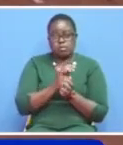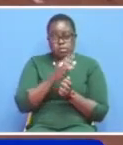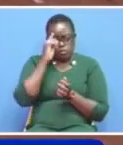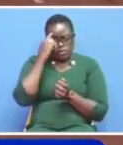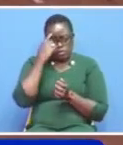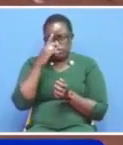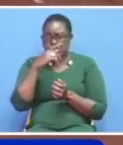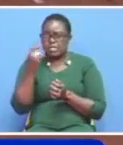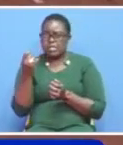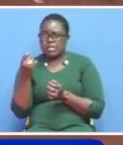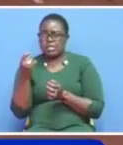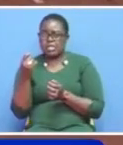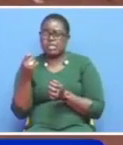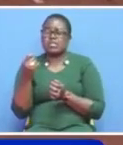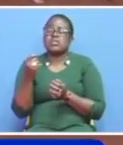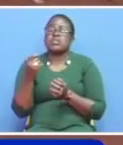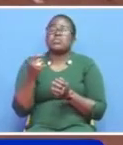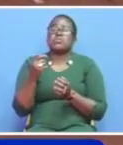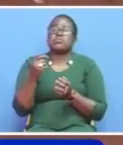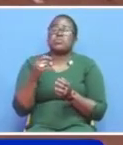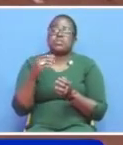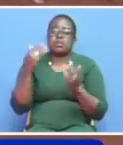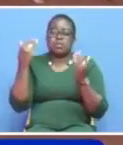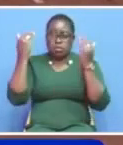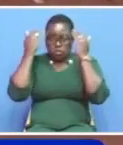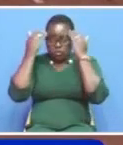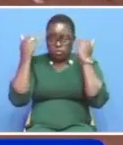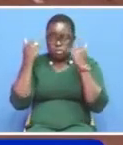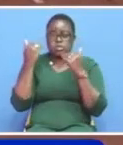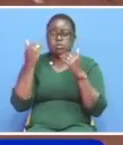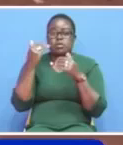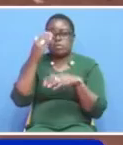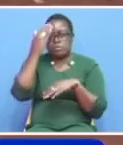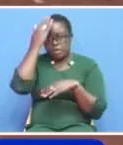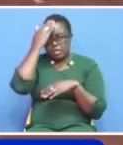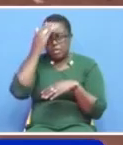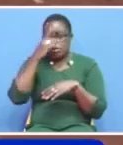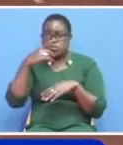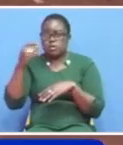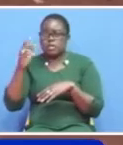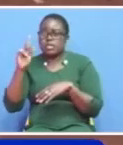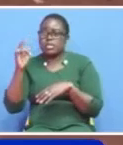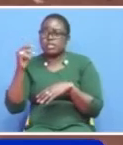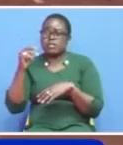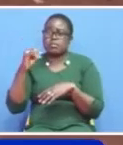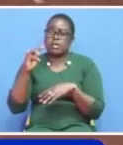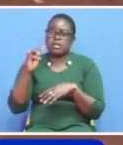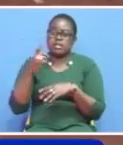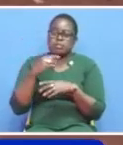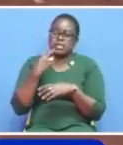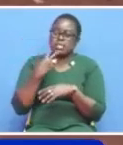kotini mandi, tukatoka tukaenda mpaka kotini Kithimani. Tulipofika Kithimani kotini hakuletwa